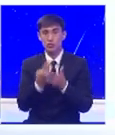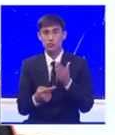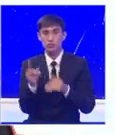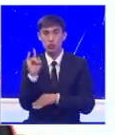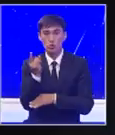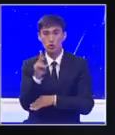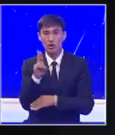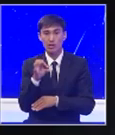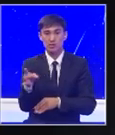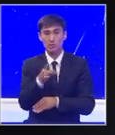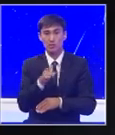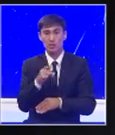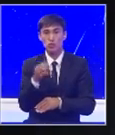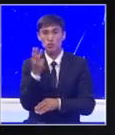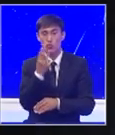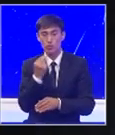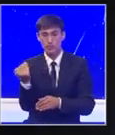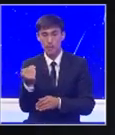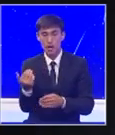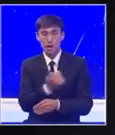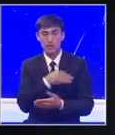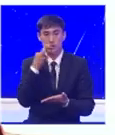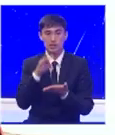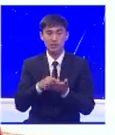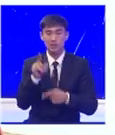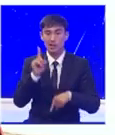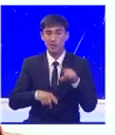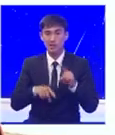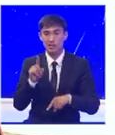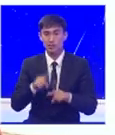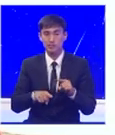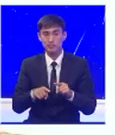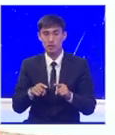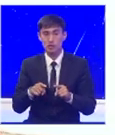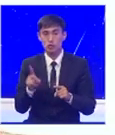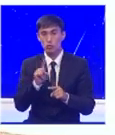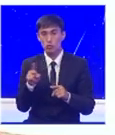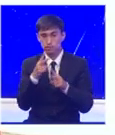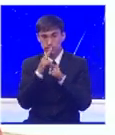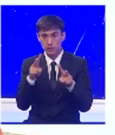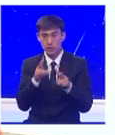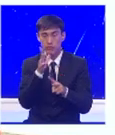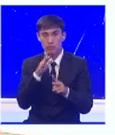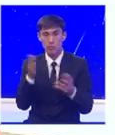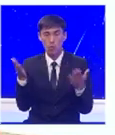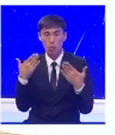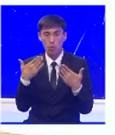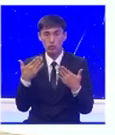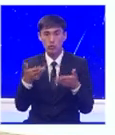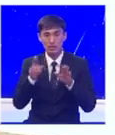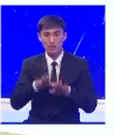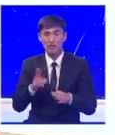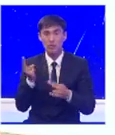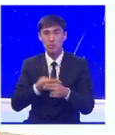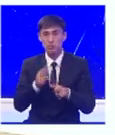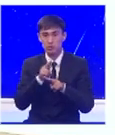ребенок в Каратальском районе города Юштобе. Хотелось бы сказать родителям, чтобы не выпускали своих детей во время отдыха, не оставляли без